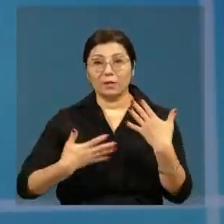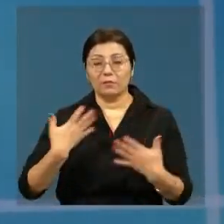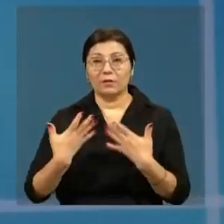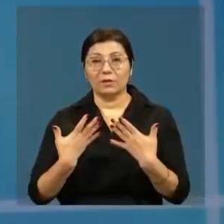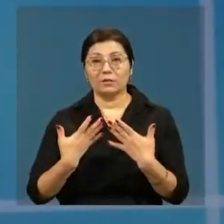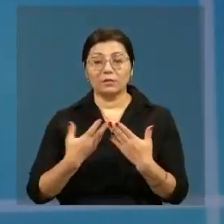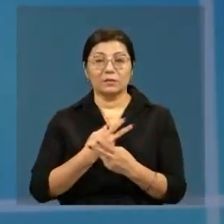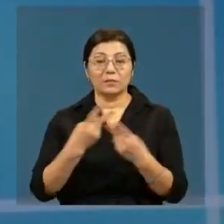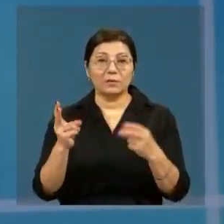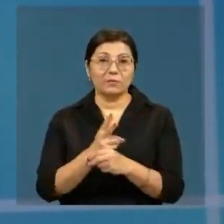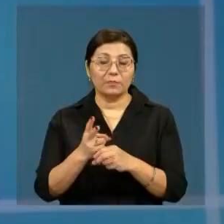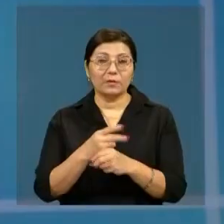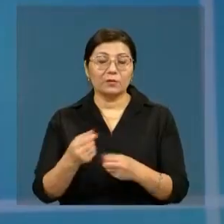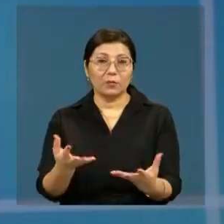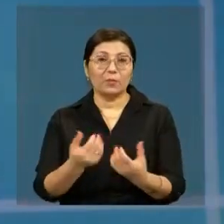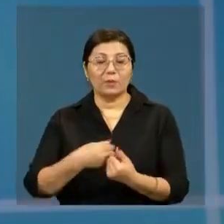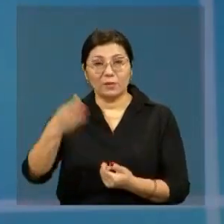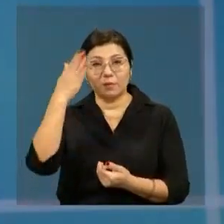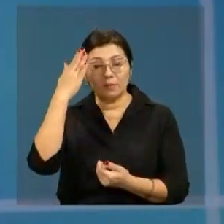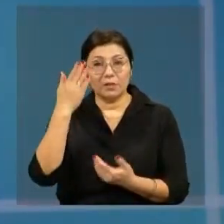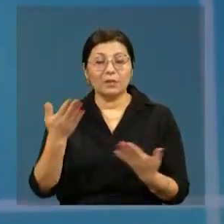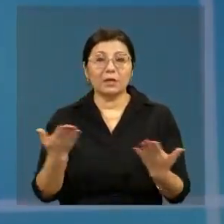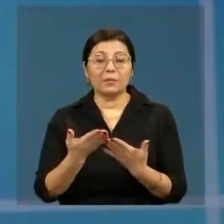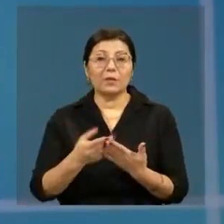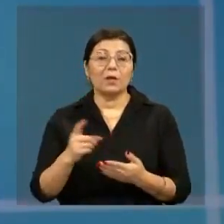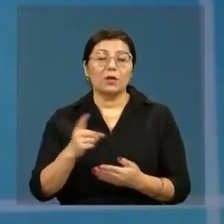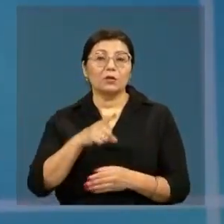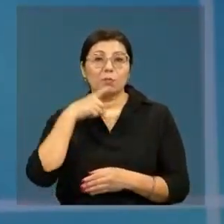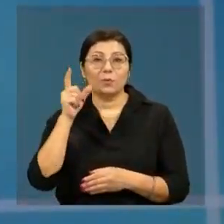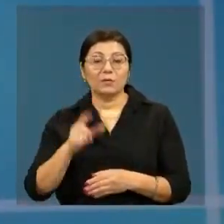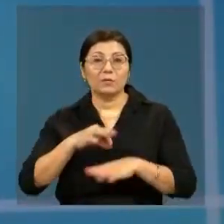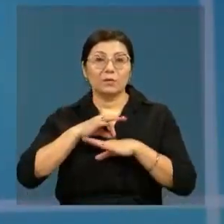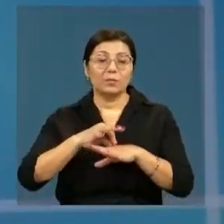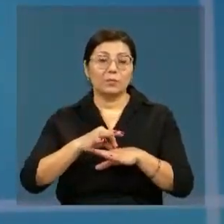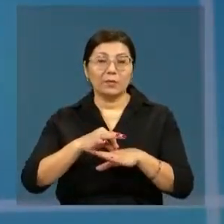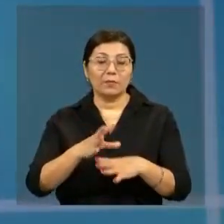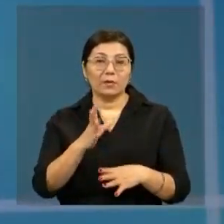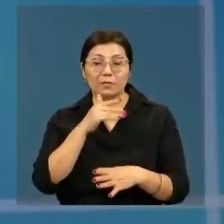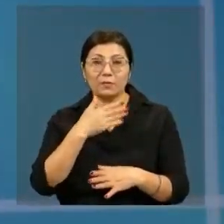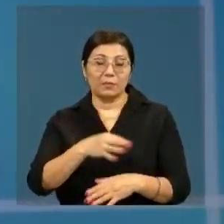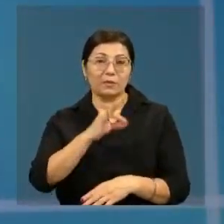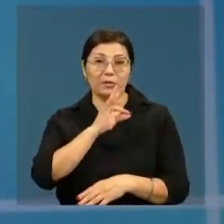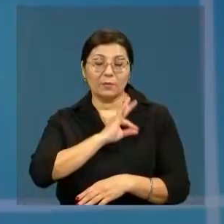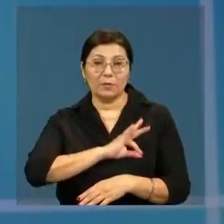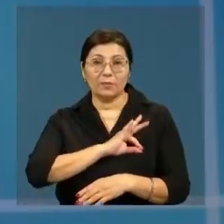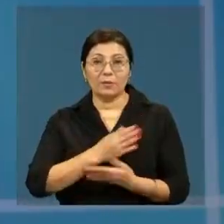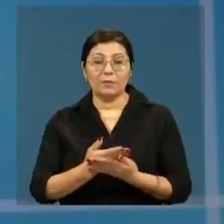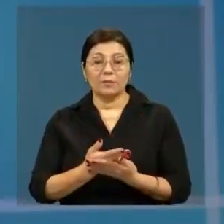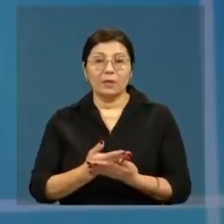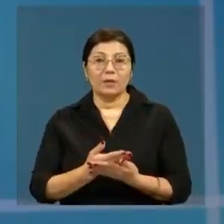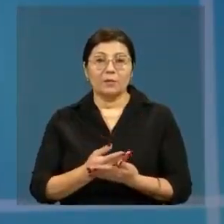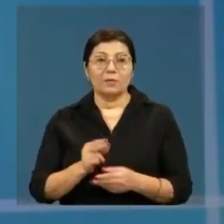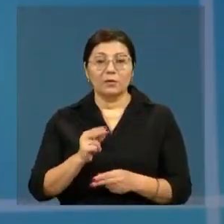вдохновлять, смотреть фильмы, чтобы брать идеи какие-то, чтобы молодежь проводила время свое полезно. И вот